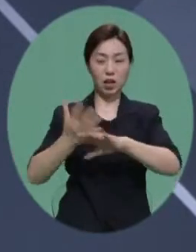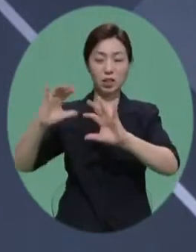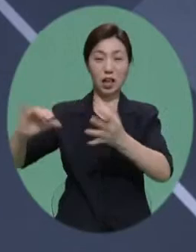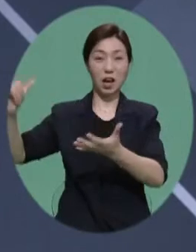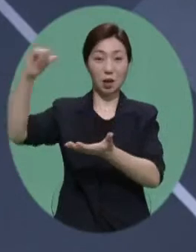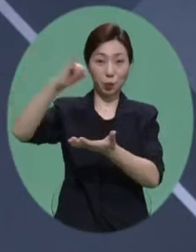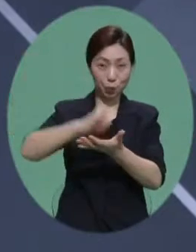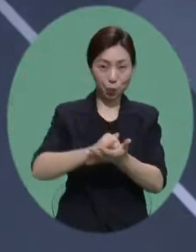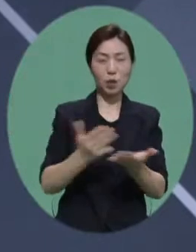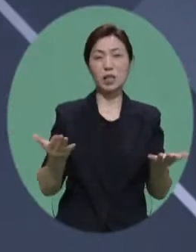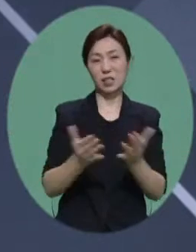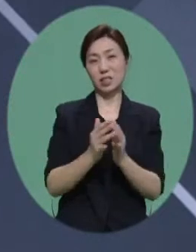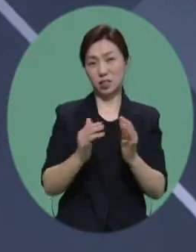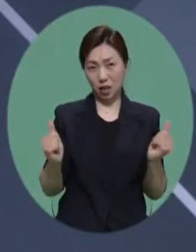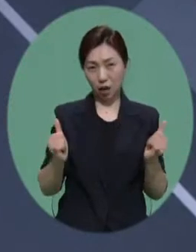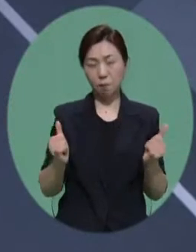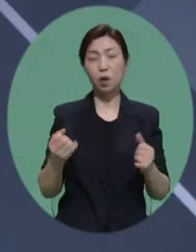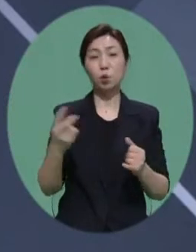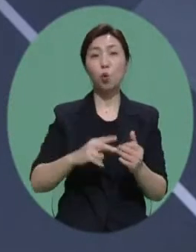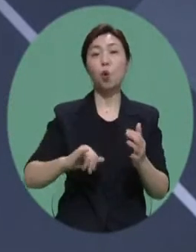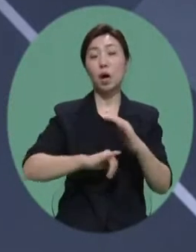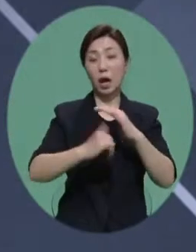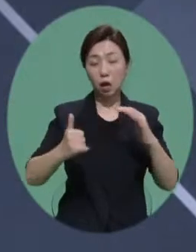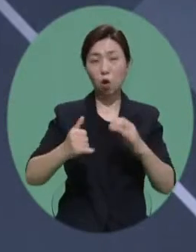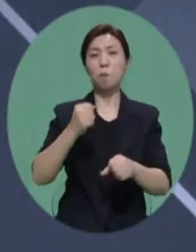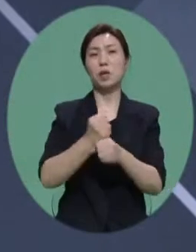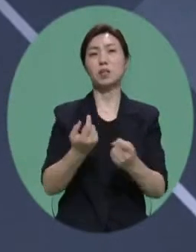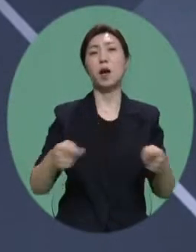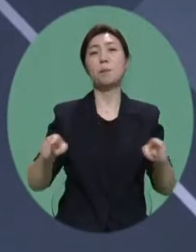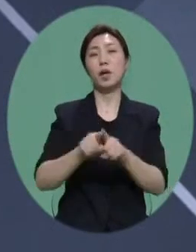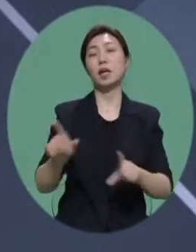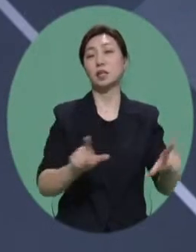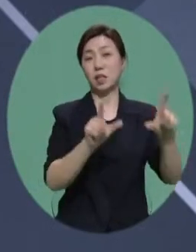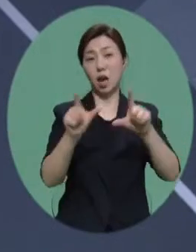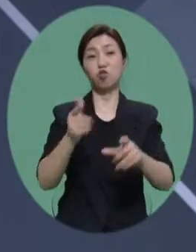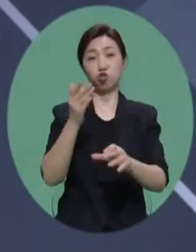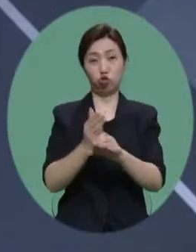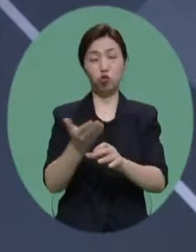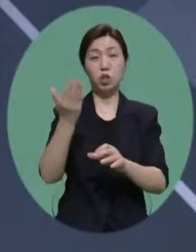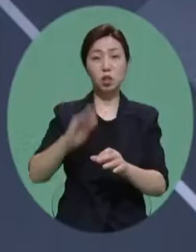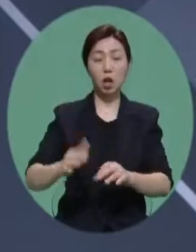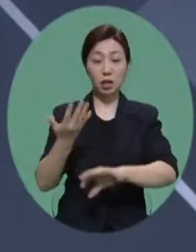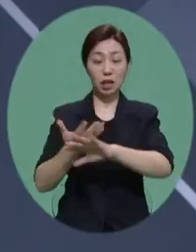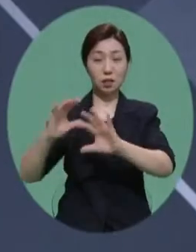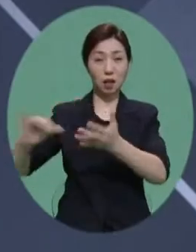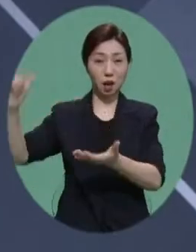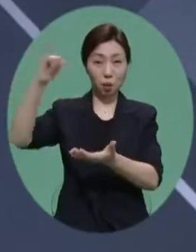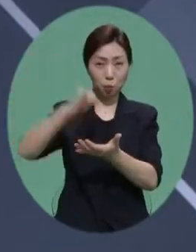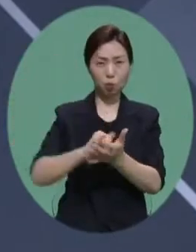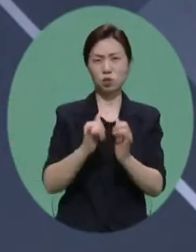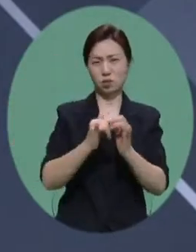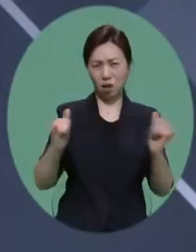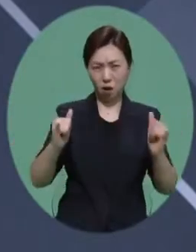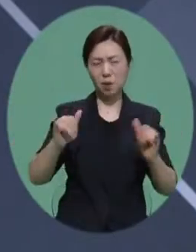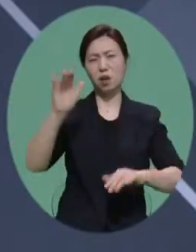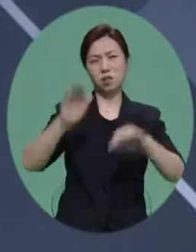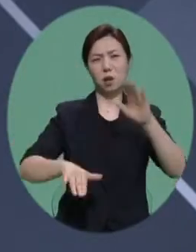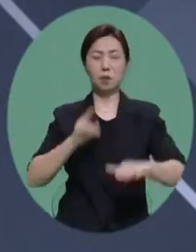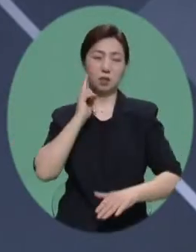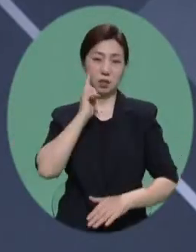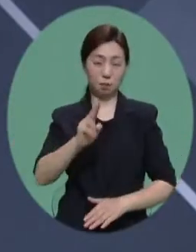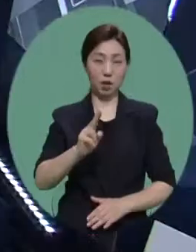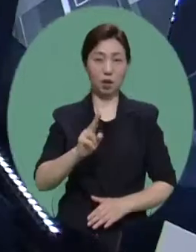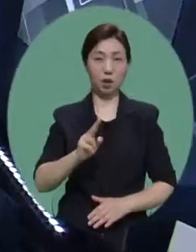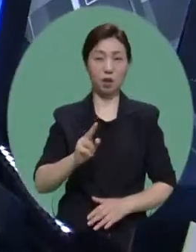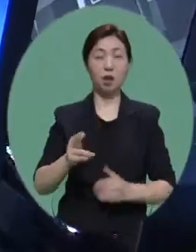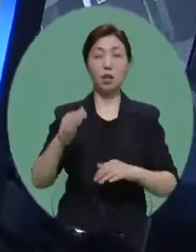사회입니다 아신 2주 후 까 합니다 그런데 이주민 차별이 에 여전히 심합니다 저는 이주민 차별을